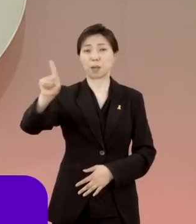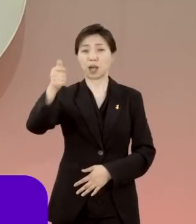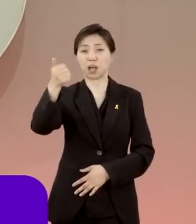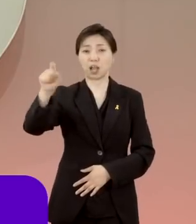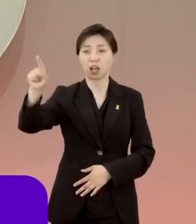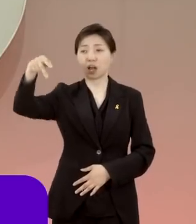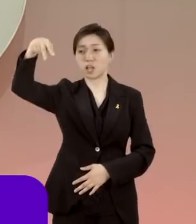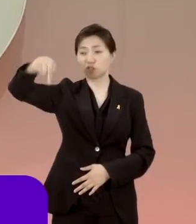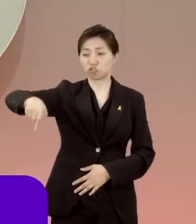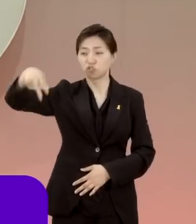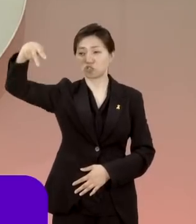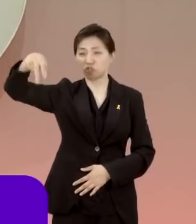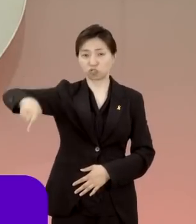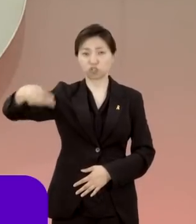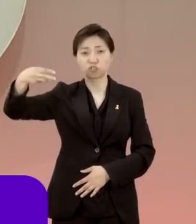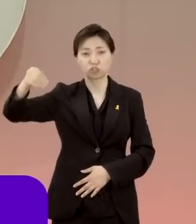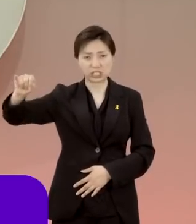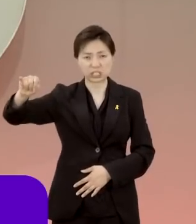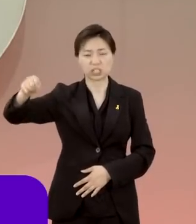참으로 무섭습니다